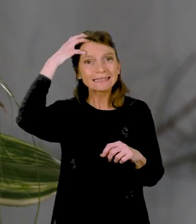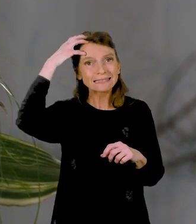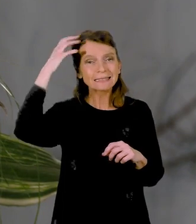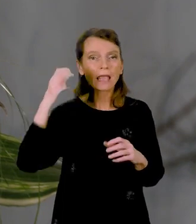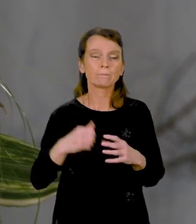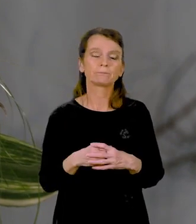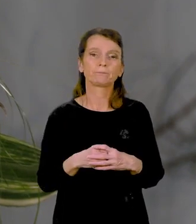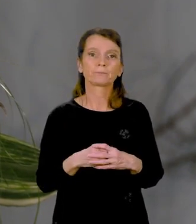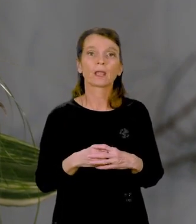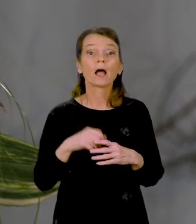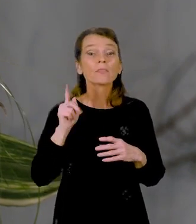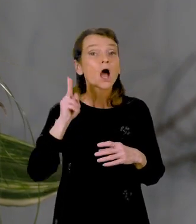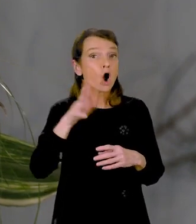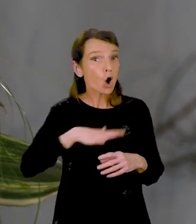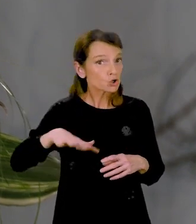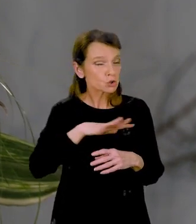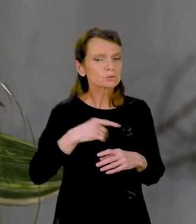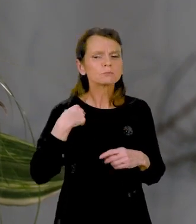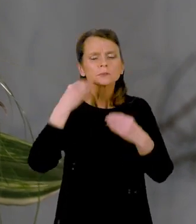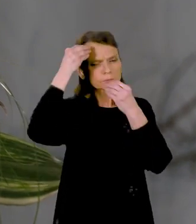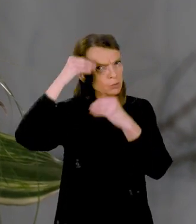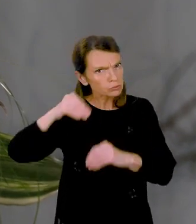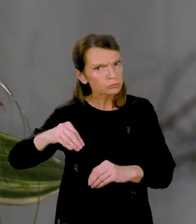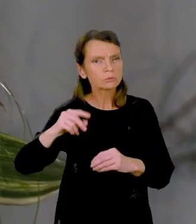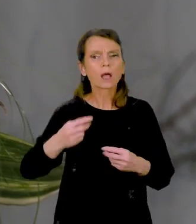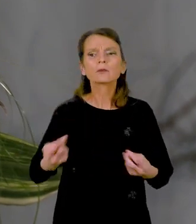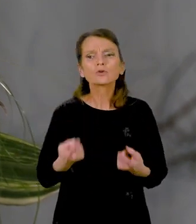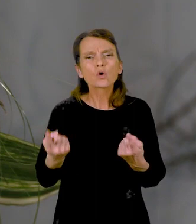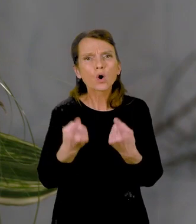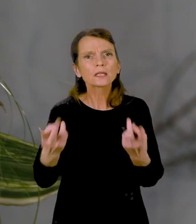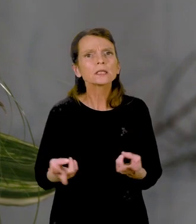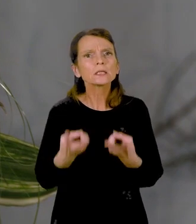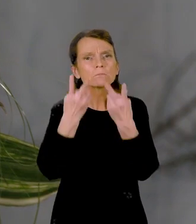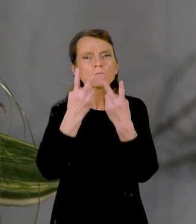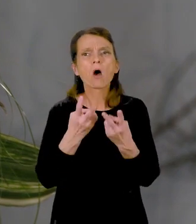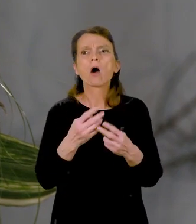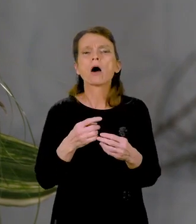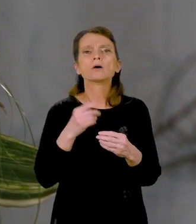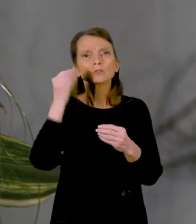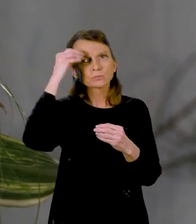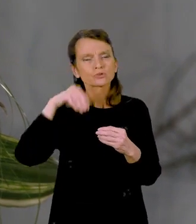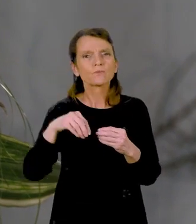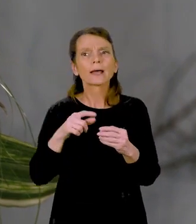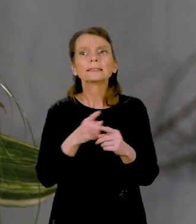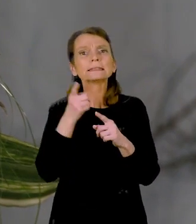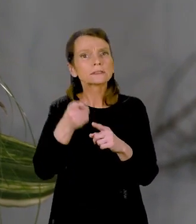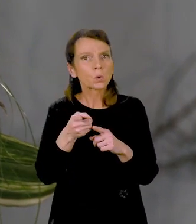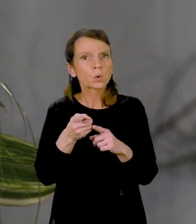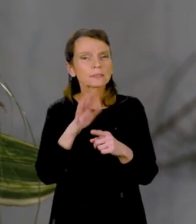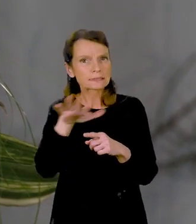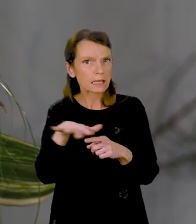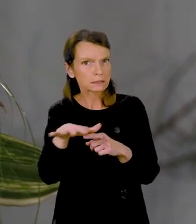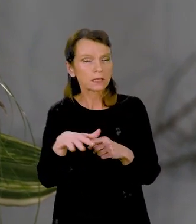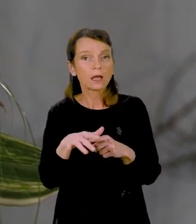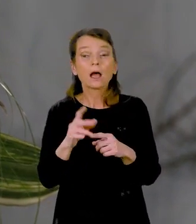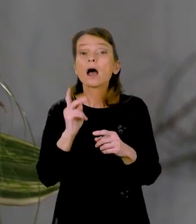Na Kočevskem spoštujemo in gojimo raziskovanje ter vzgajamo zanj. Najbolj očitno je, da se Kočevska tradicionalno